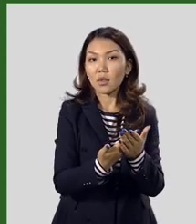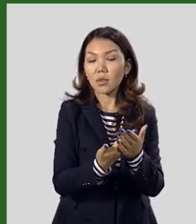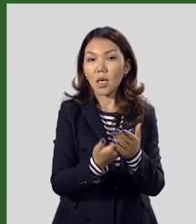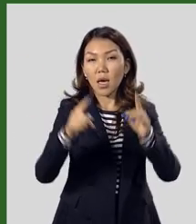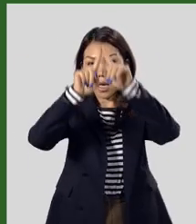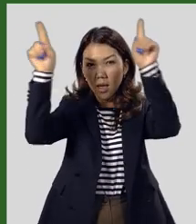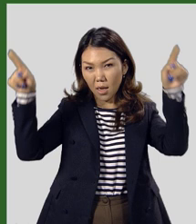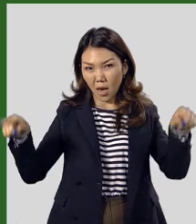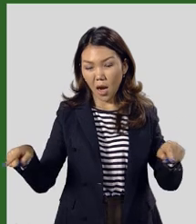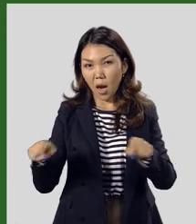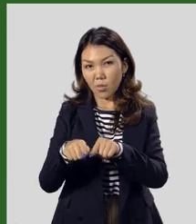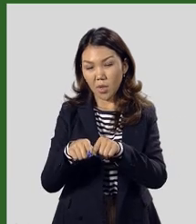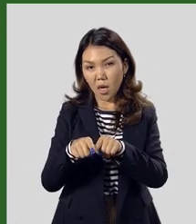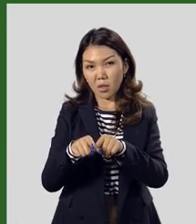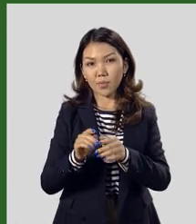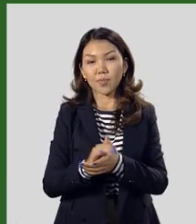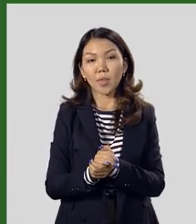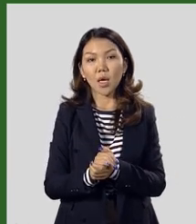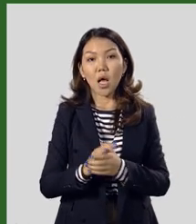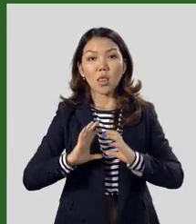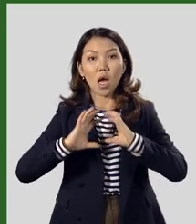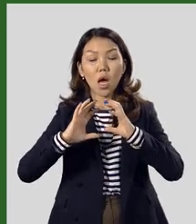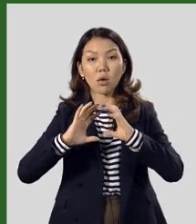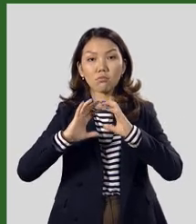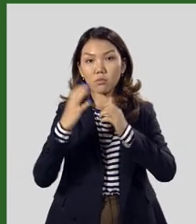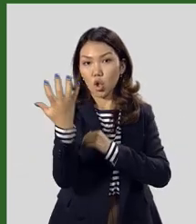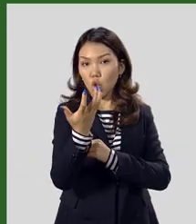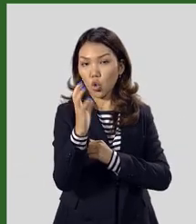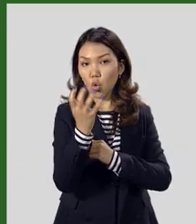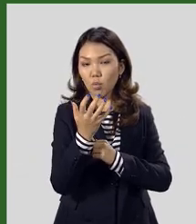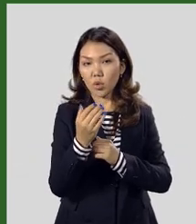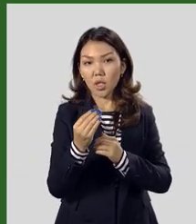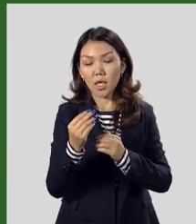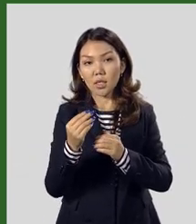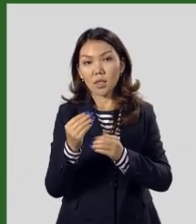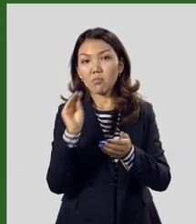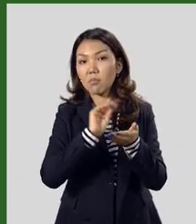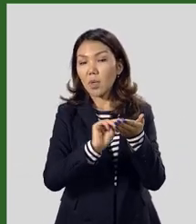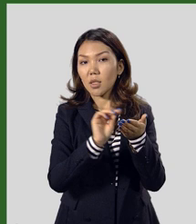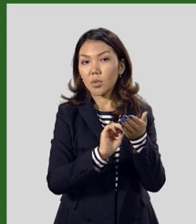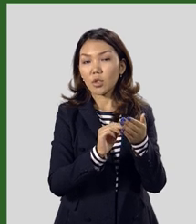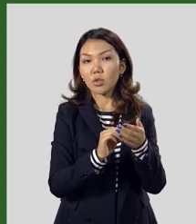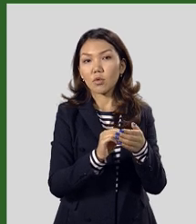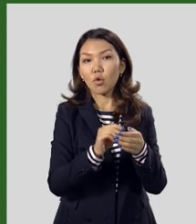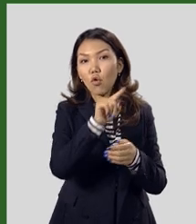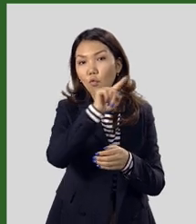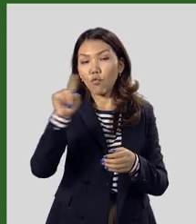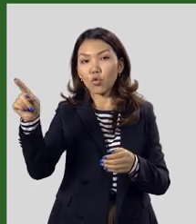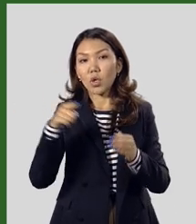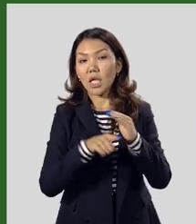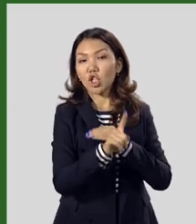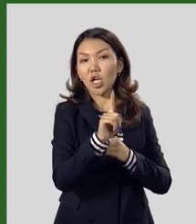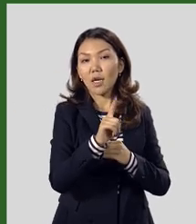рамках карты, а на глобусе они подписаны вдоль начального, гринвичевского